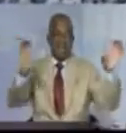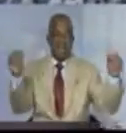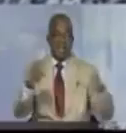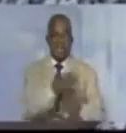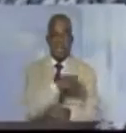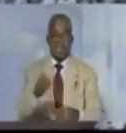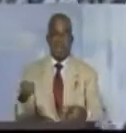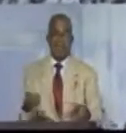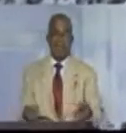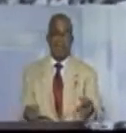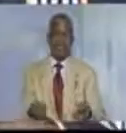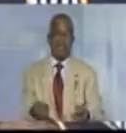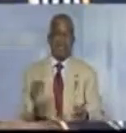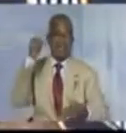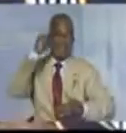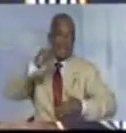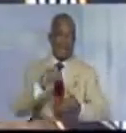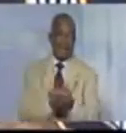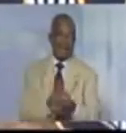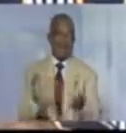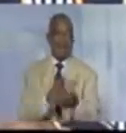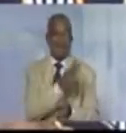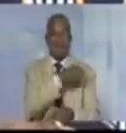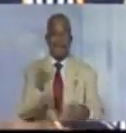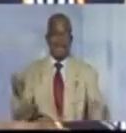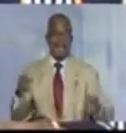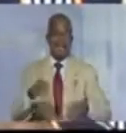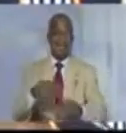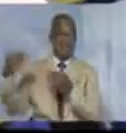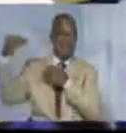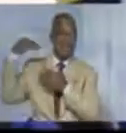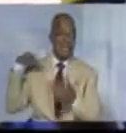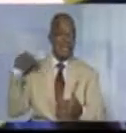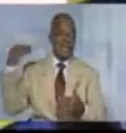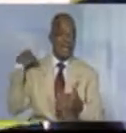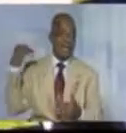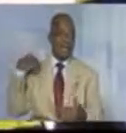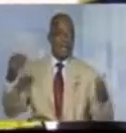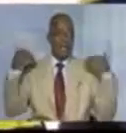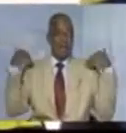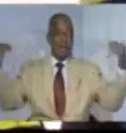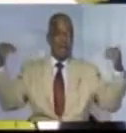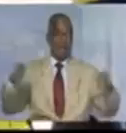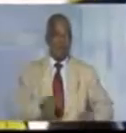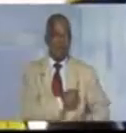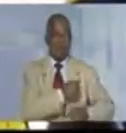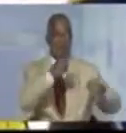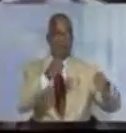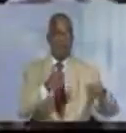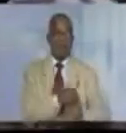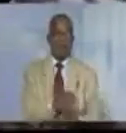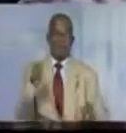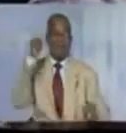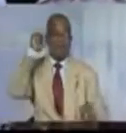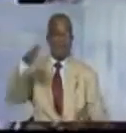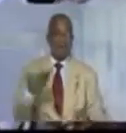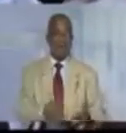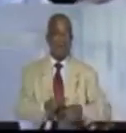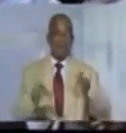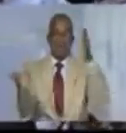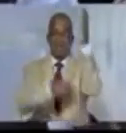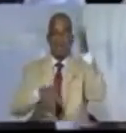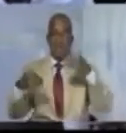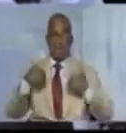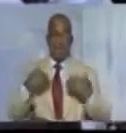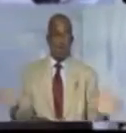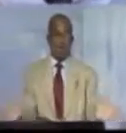Niolé, épouse du lieutenant-colonel Touré Hervé et la marraine Asana Sangaré, fille de la région, ont encouragé les femmes à